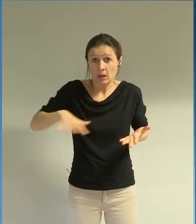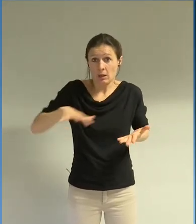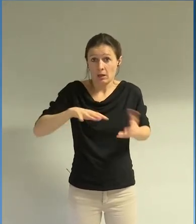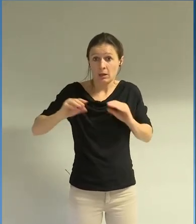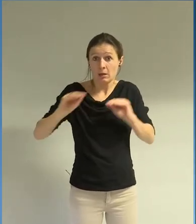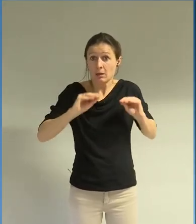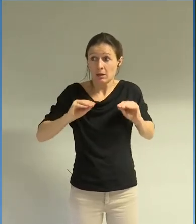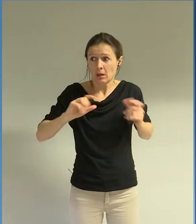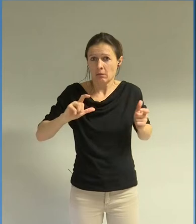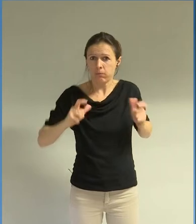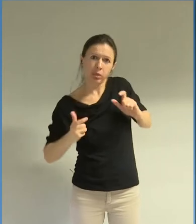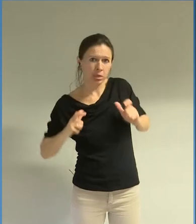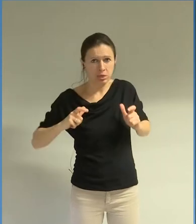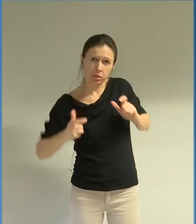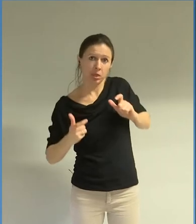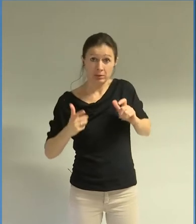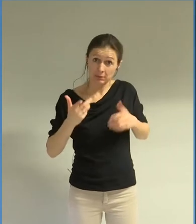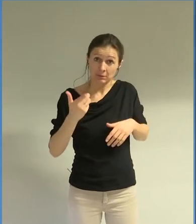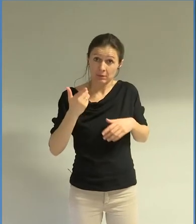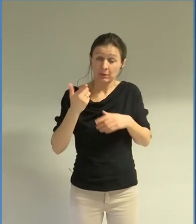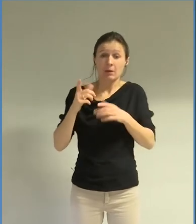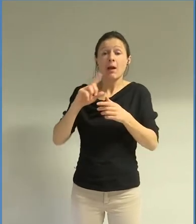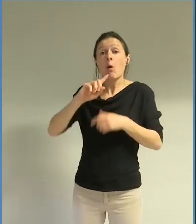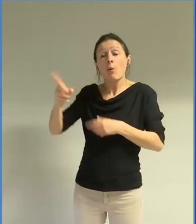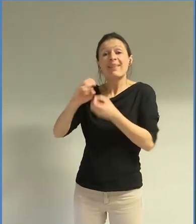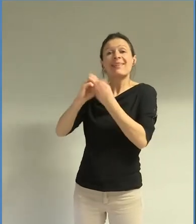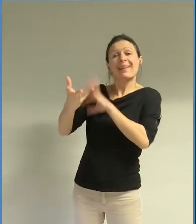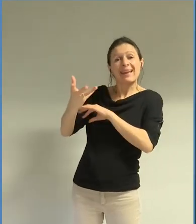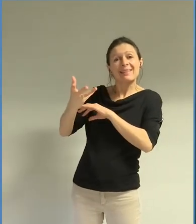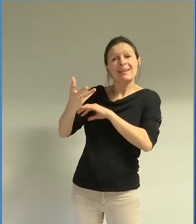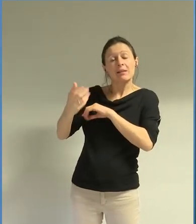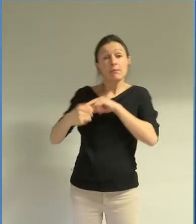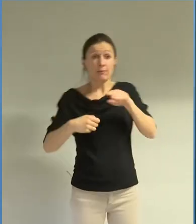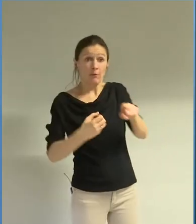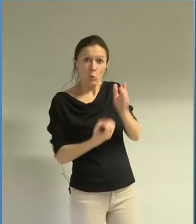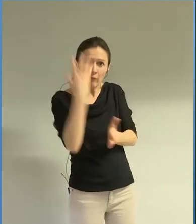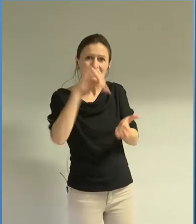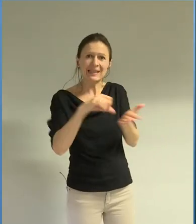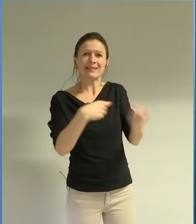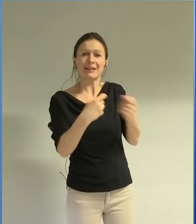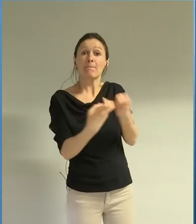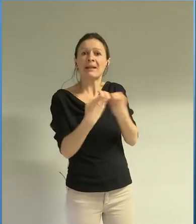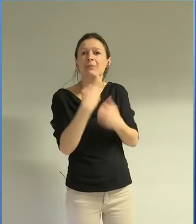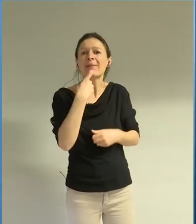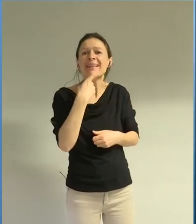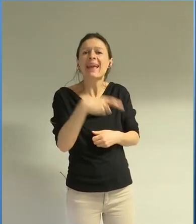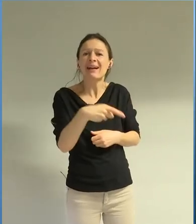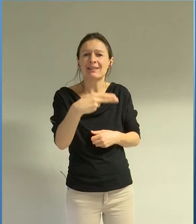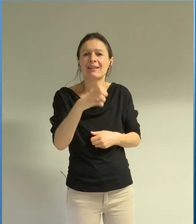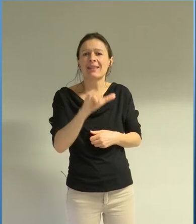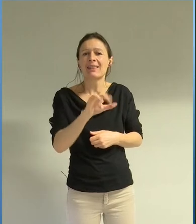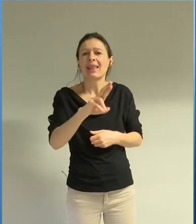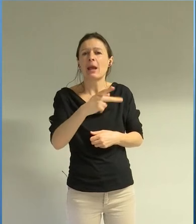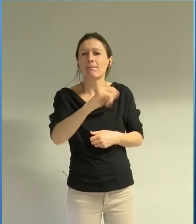danger les géants du web d'un côté les nouveaux centres commerciaux comme neyrpic de l'autre j'appelle ici